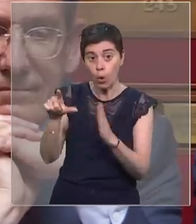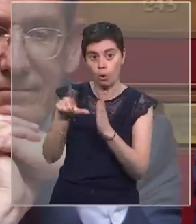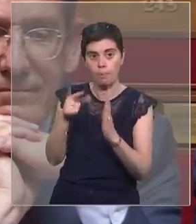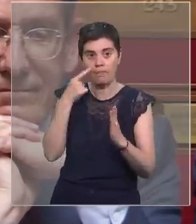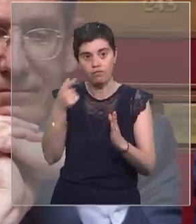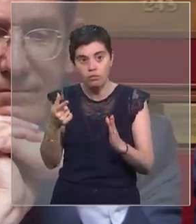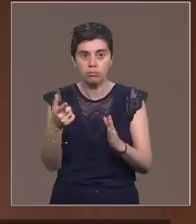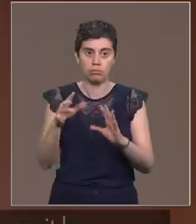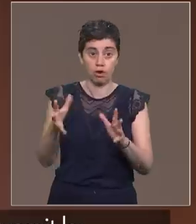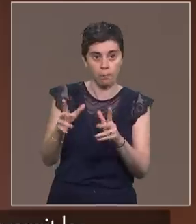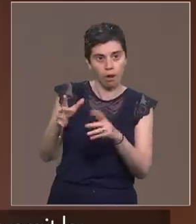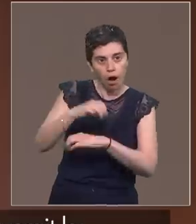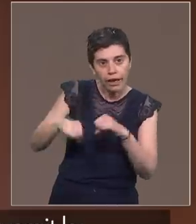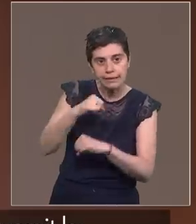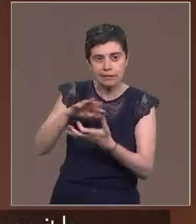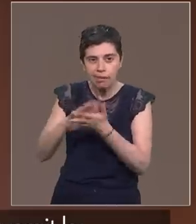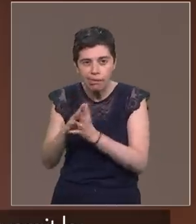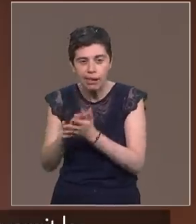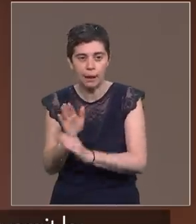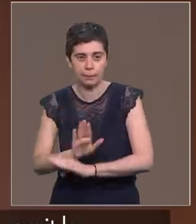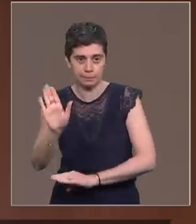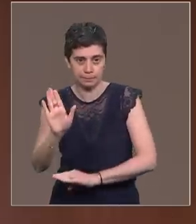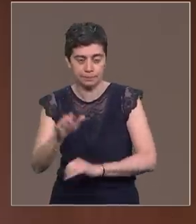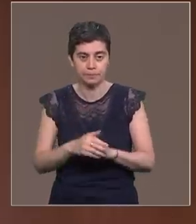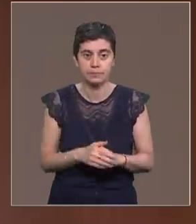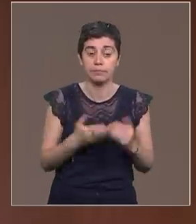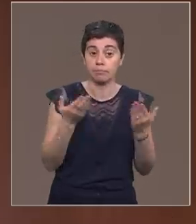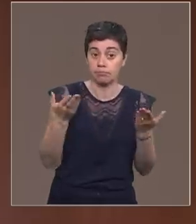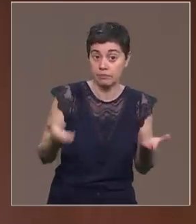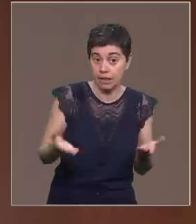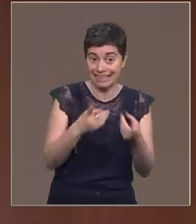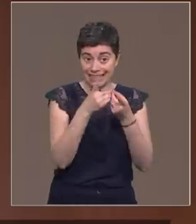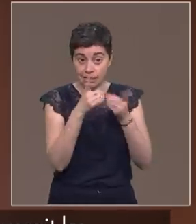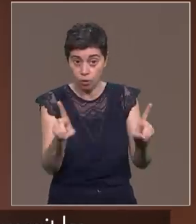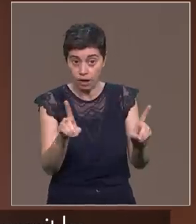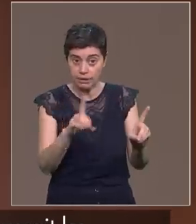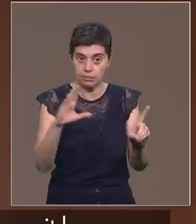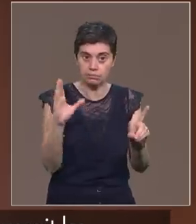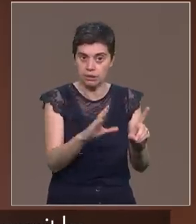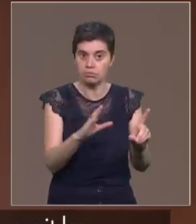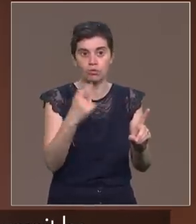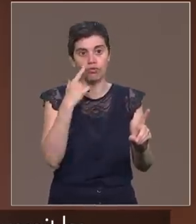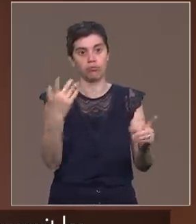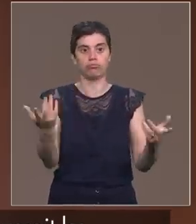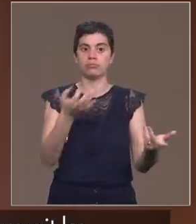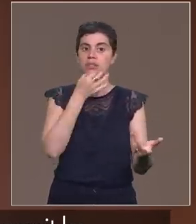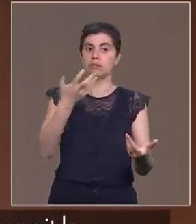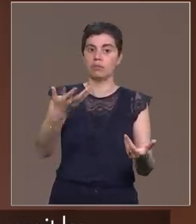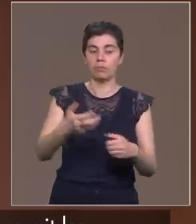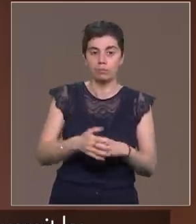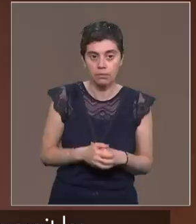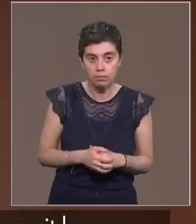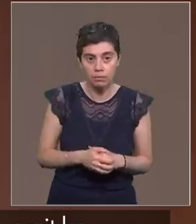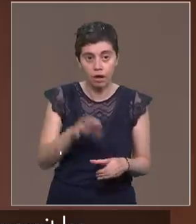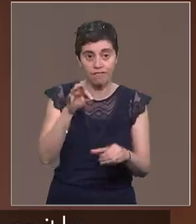partisanes. Et aujourd'hui, dans une nouvelle atteinte au principe même de notre démocratie, vous prétendez ignorer un